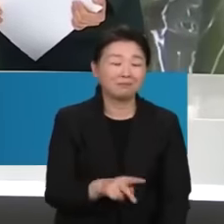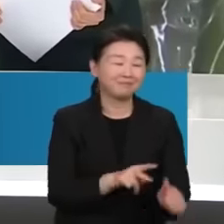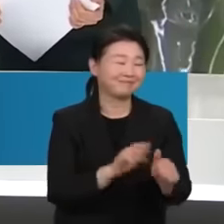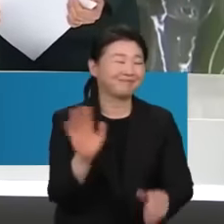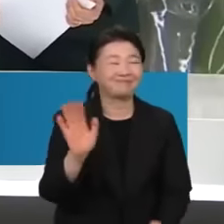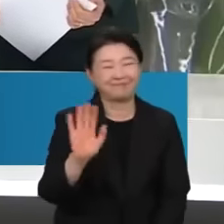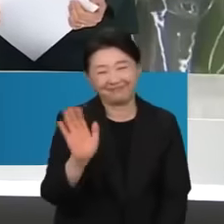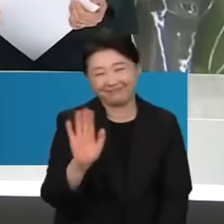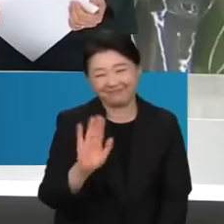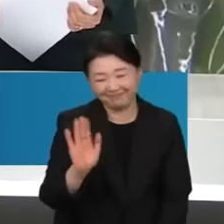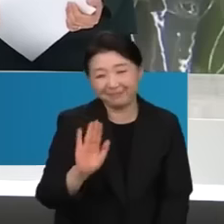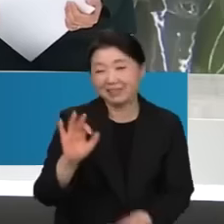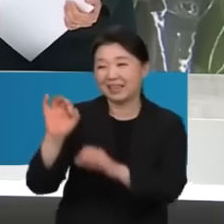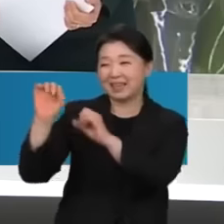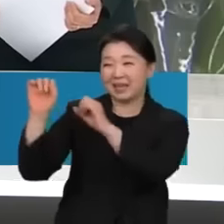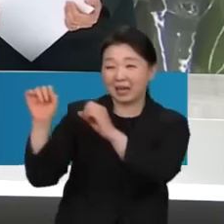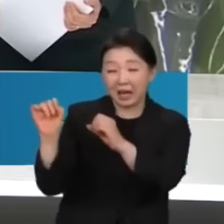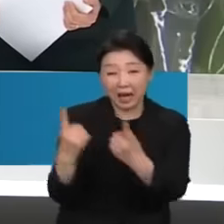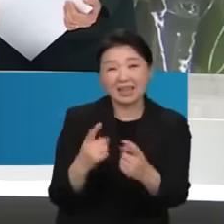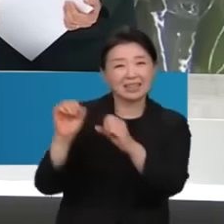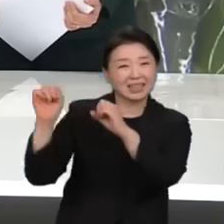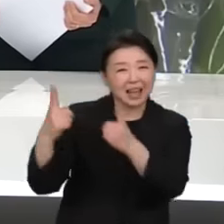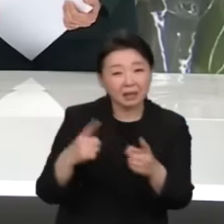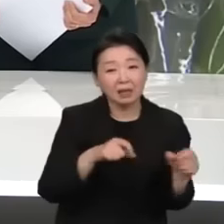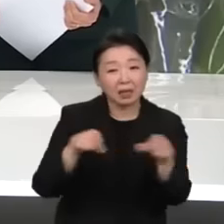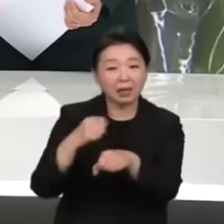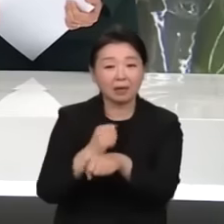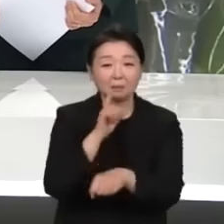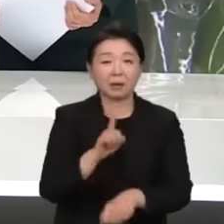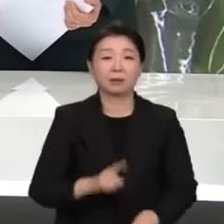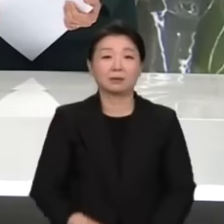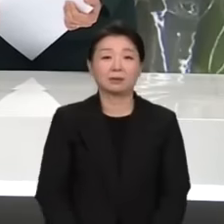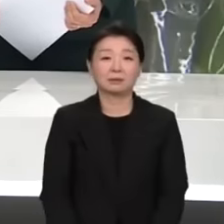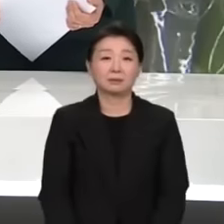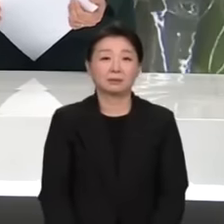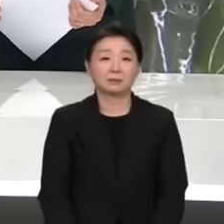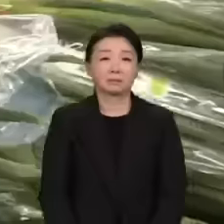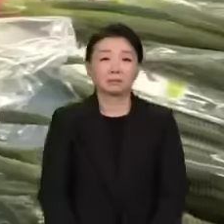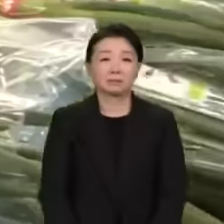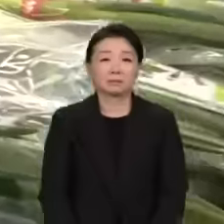그런 게 아니라며 할인 행사를 연장하겠다고 했습니다. 정아람 기자입니다.